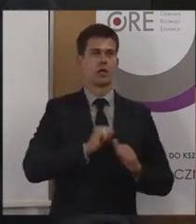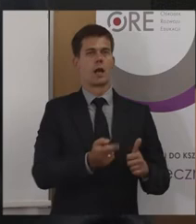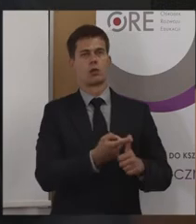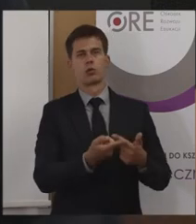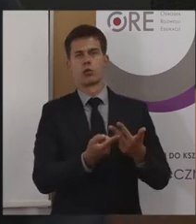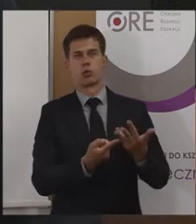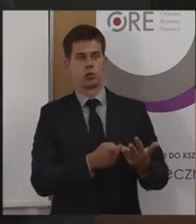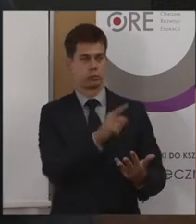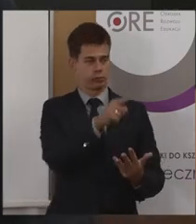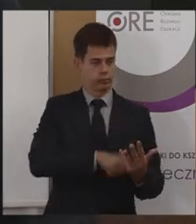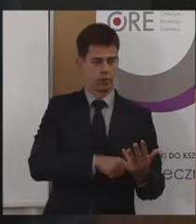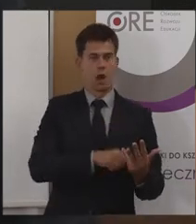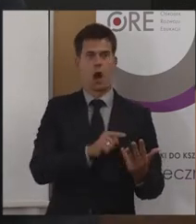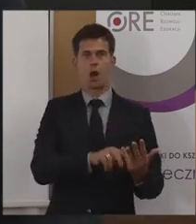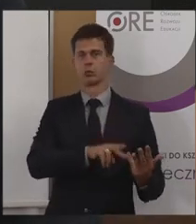trzeba by te ćwiczenia gdzieś tam